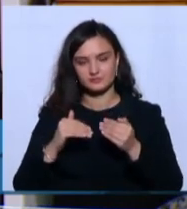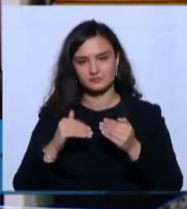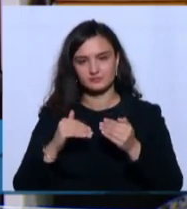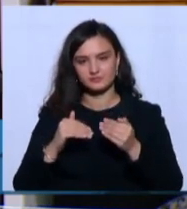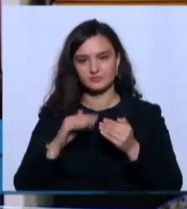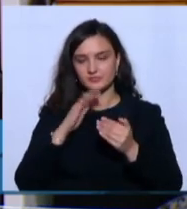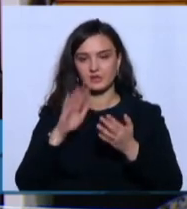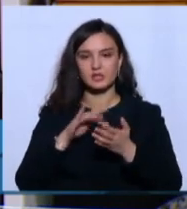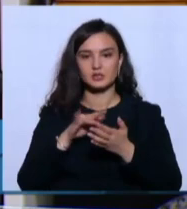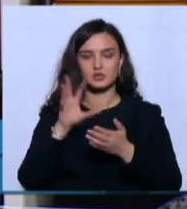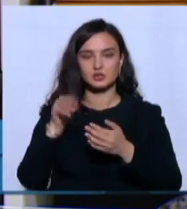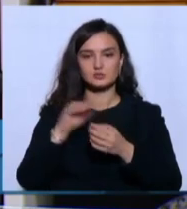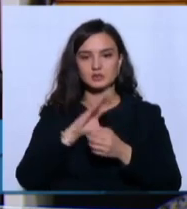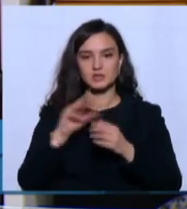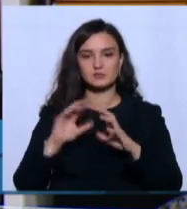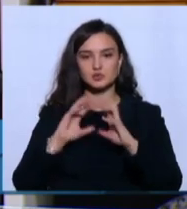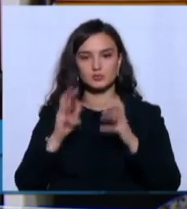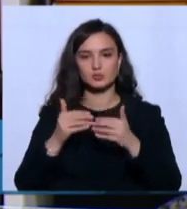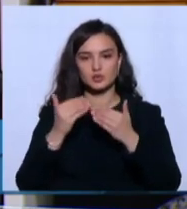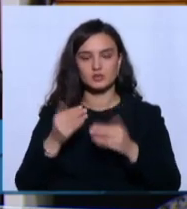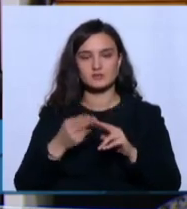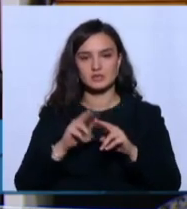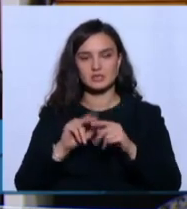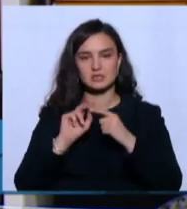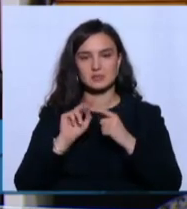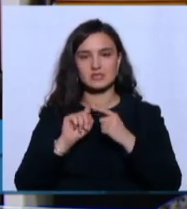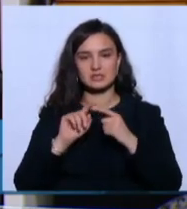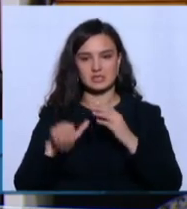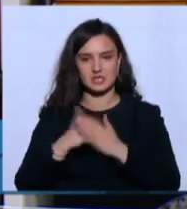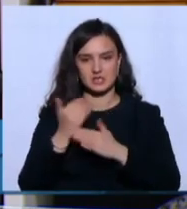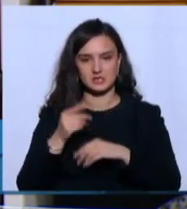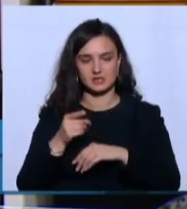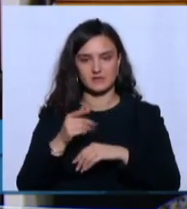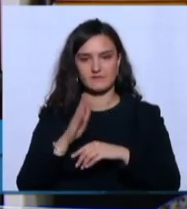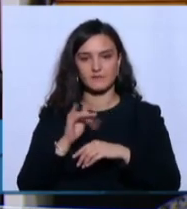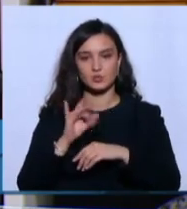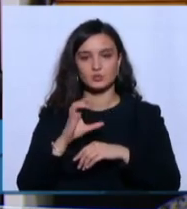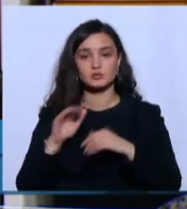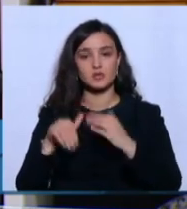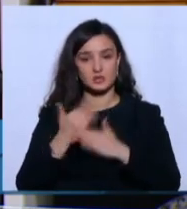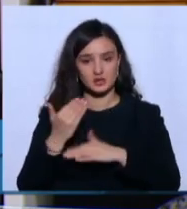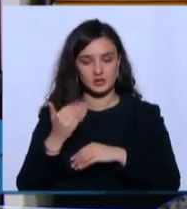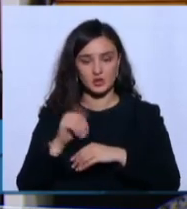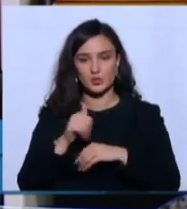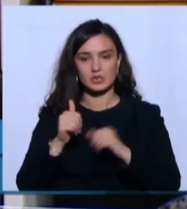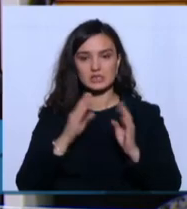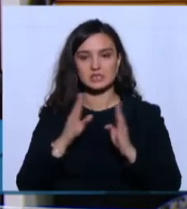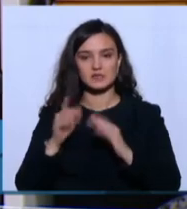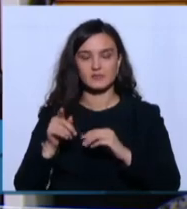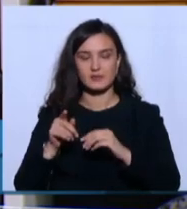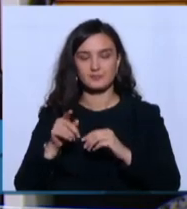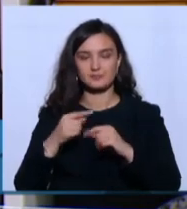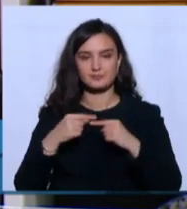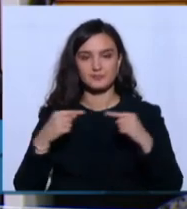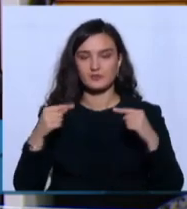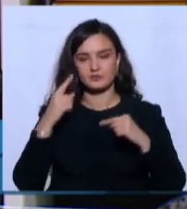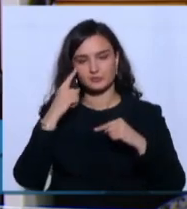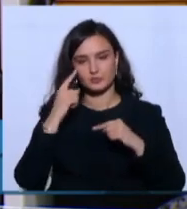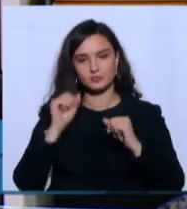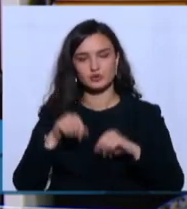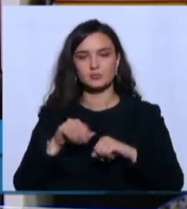ბევრ ქვეყანაში, მთელი მსოფლიოსთვის ეს ინფექცია ახალია. ვირუსი ახალია, ვირუსი როგორ იქცევა, სხვას